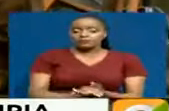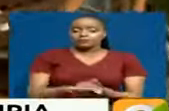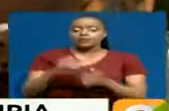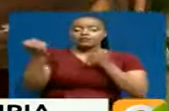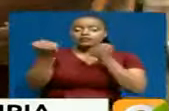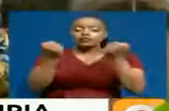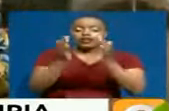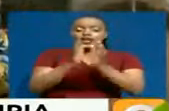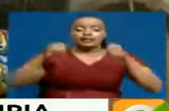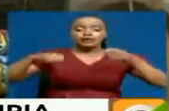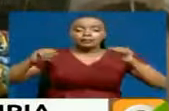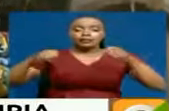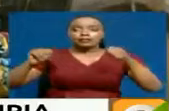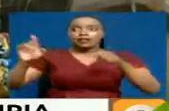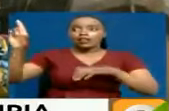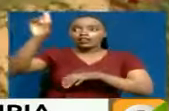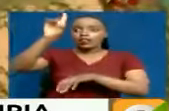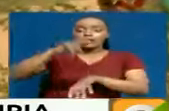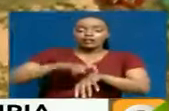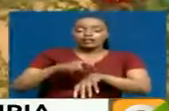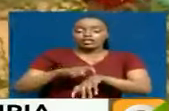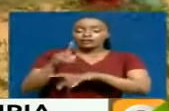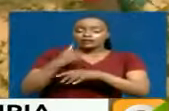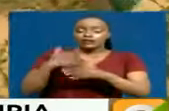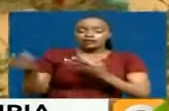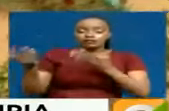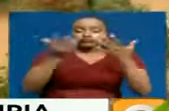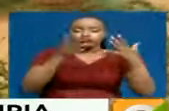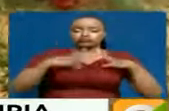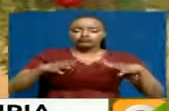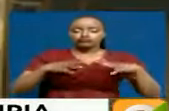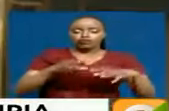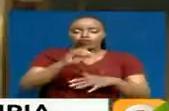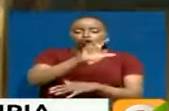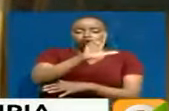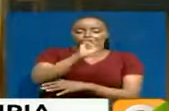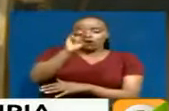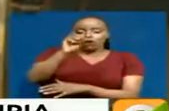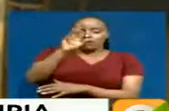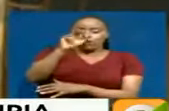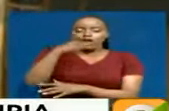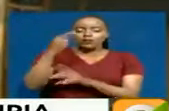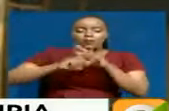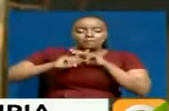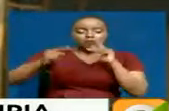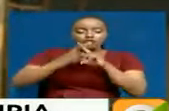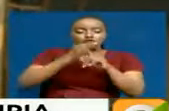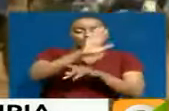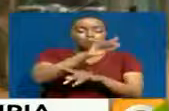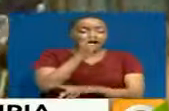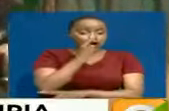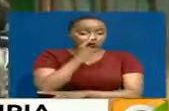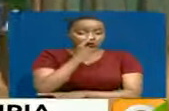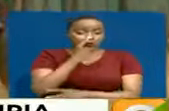Gari pamoja na pikipiki mchana kutwa zimewasafirisha wakazi wa Ol Moran wanaokimbia makazi